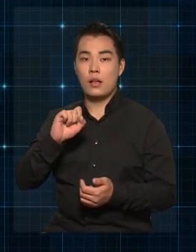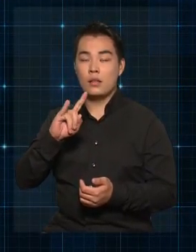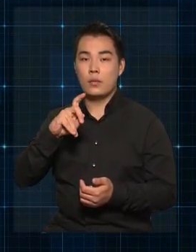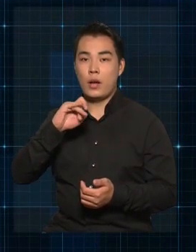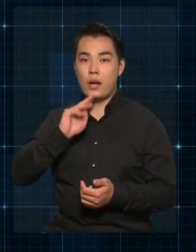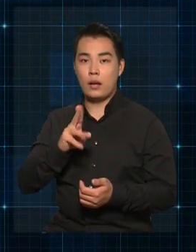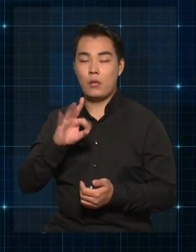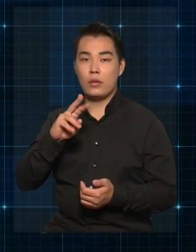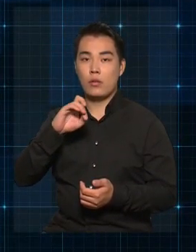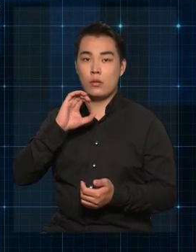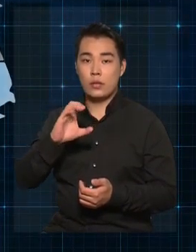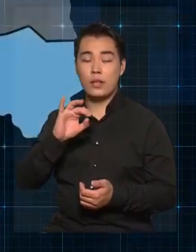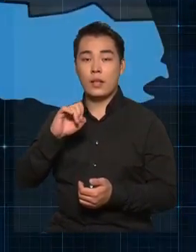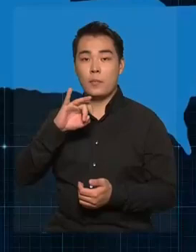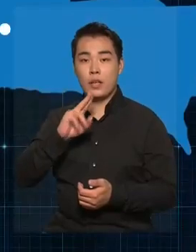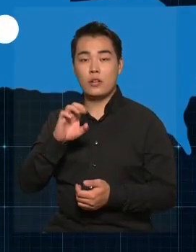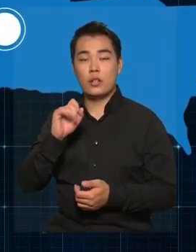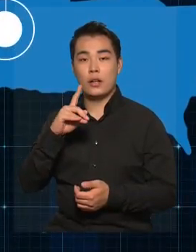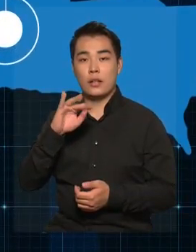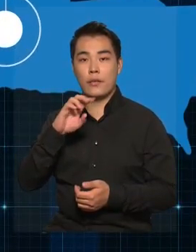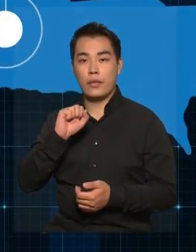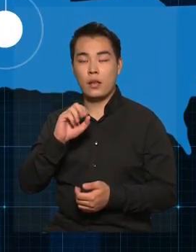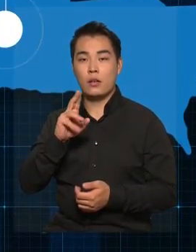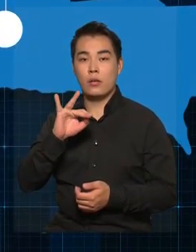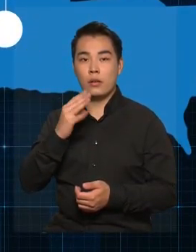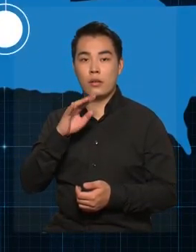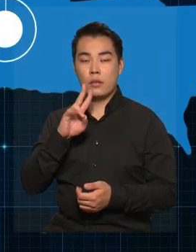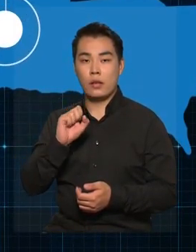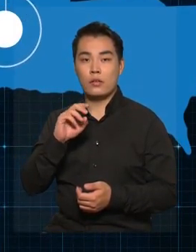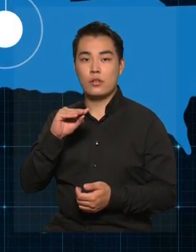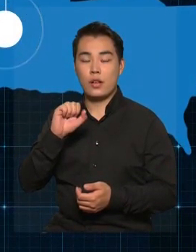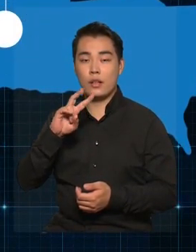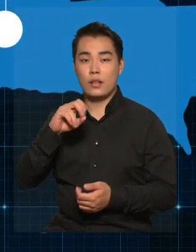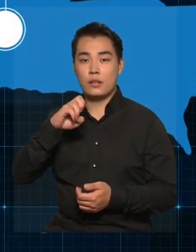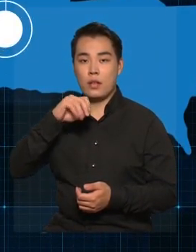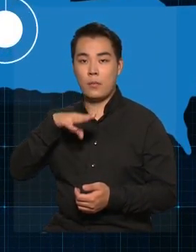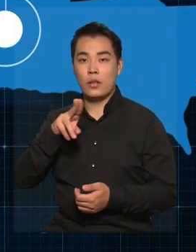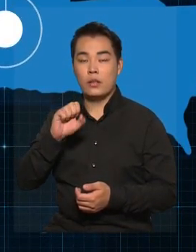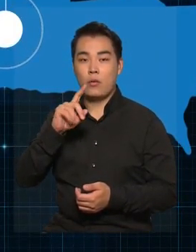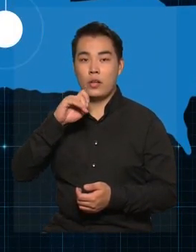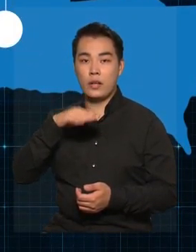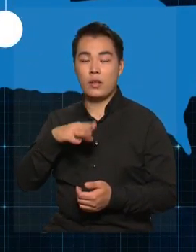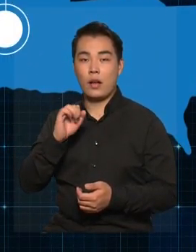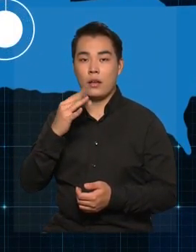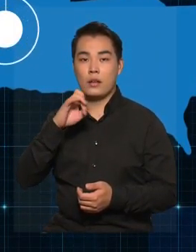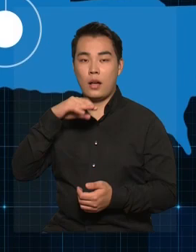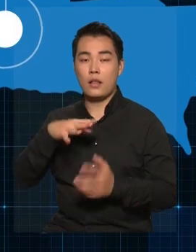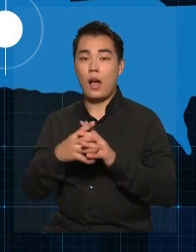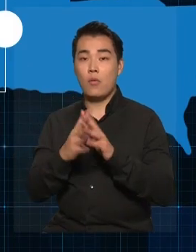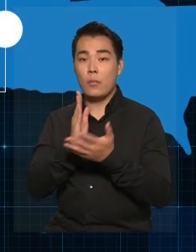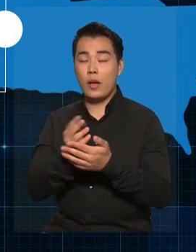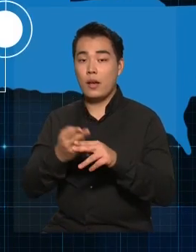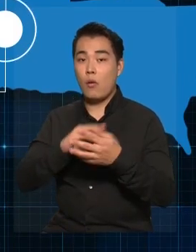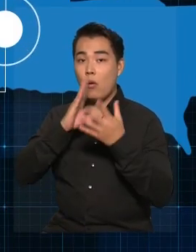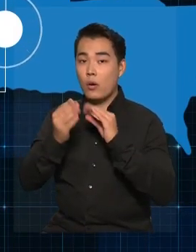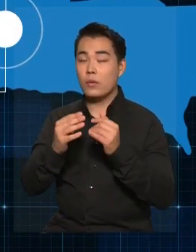Қоянқұс, Жетіген, Еңбек, Жаңа Арна, Құйған, Жаңа Дәуір, Жаңа Талап, Дәулет және Қайрат ауылдары. Олардың жалпы